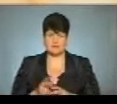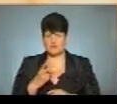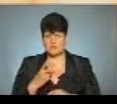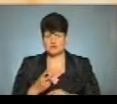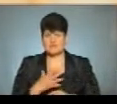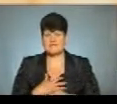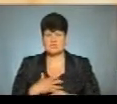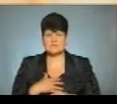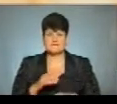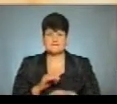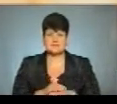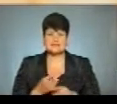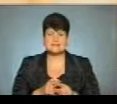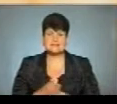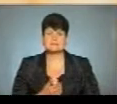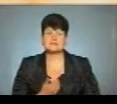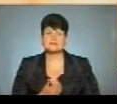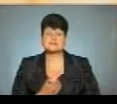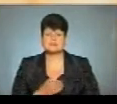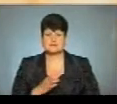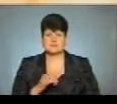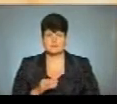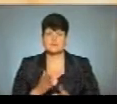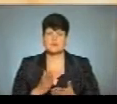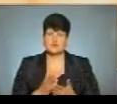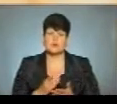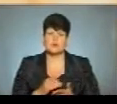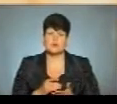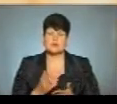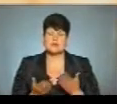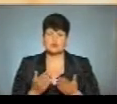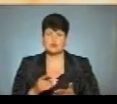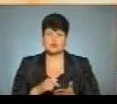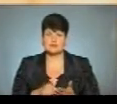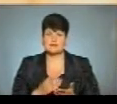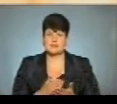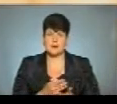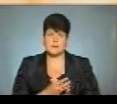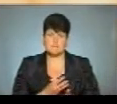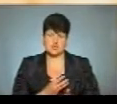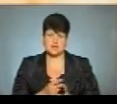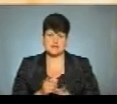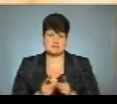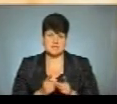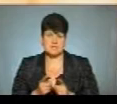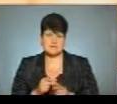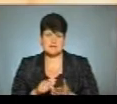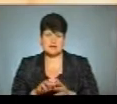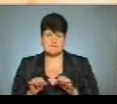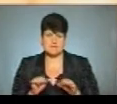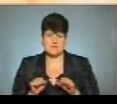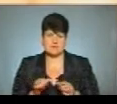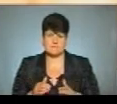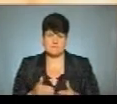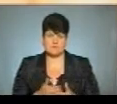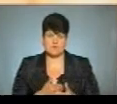що найважливіший фактор – це ініціативність. Тобто, якщо міста є бажання змінюватися, якщо міська влада проявляє ініціативність, наприклад, звертається